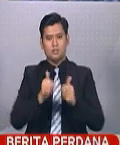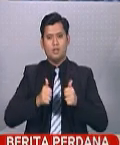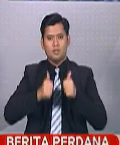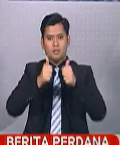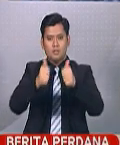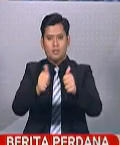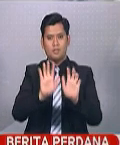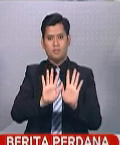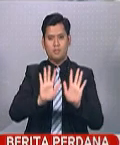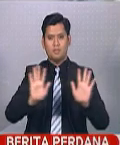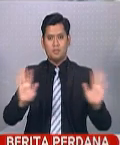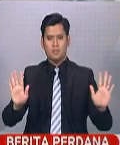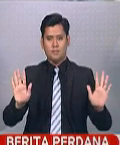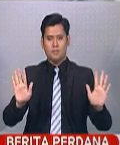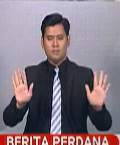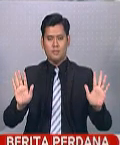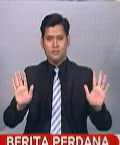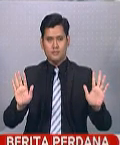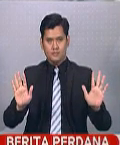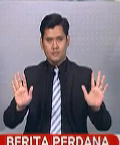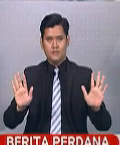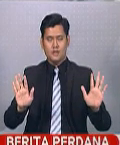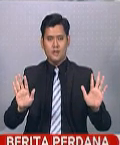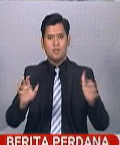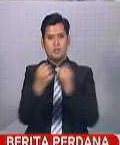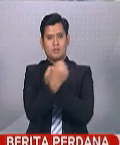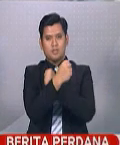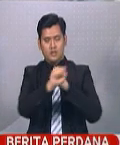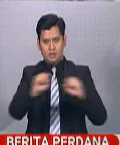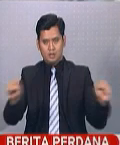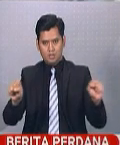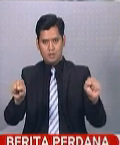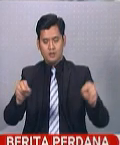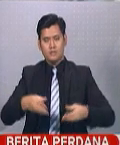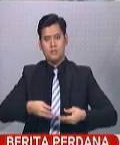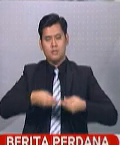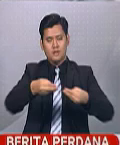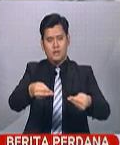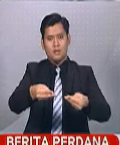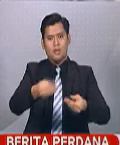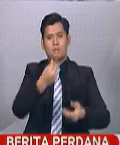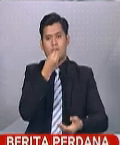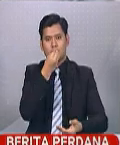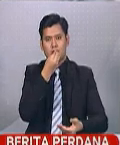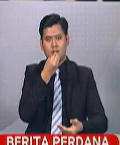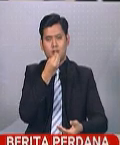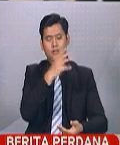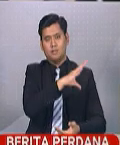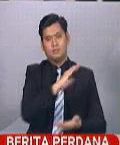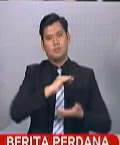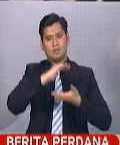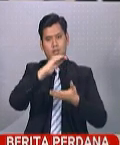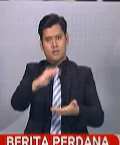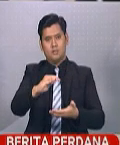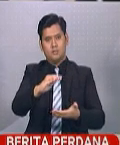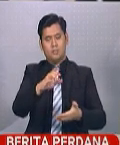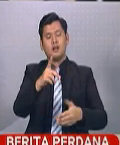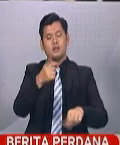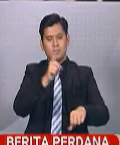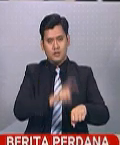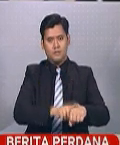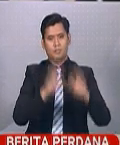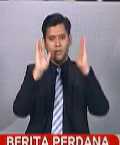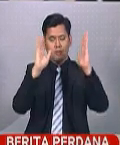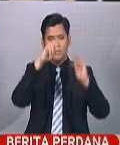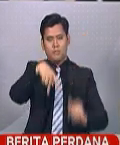Angkatan Pertahanan Awam Malaysia APM menyediakan dan menyumbang makanan sepanjang Perintah Kawalan Pergerakan. Bekalan